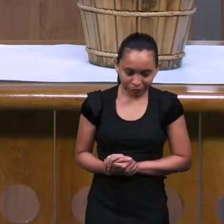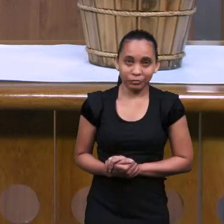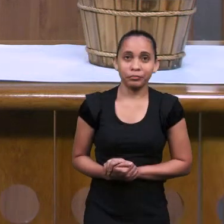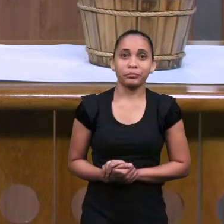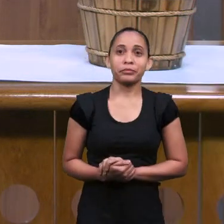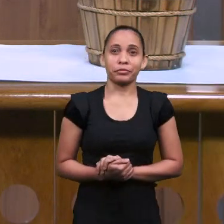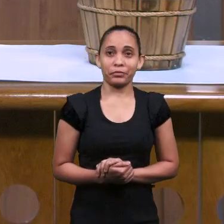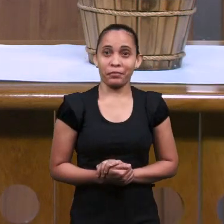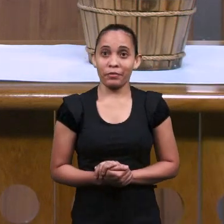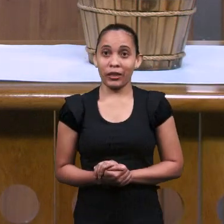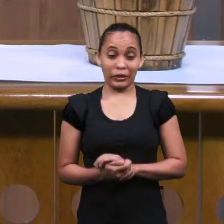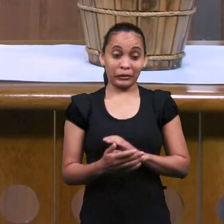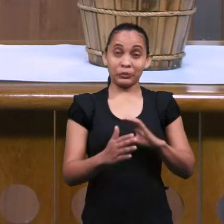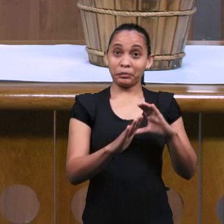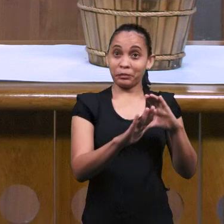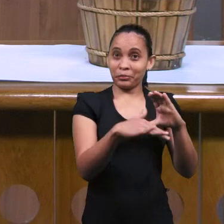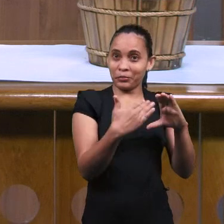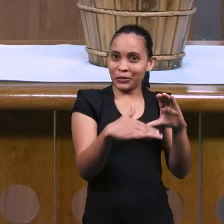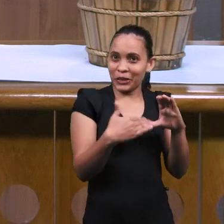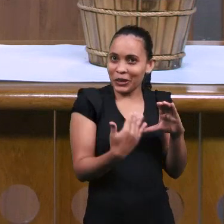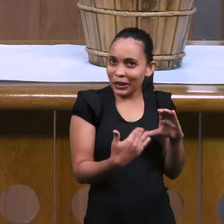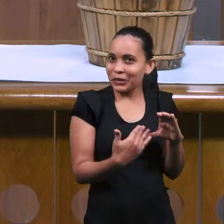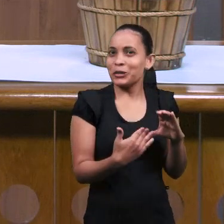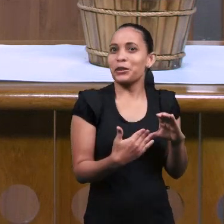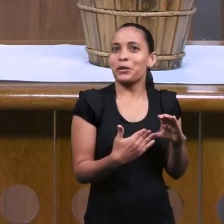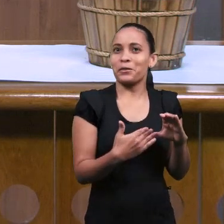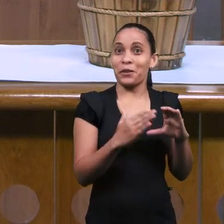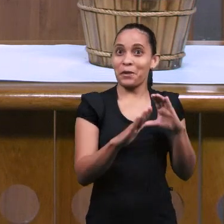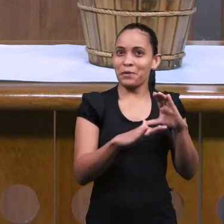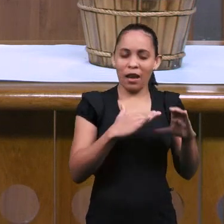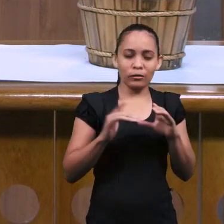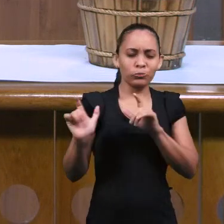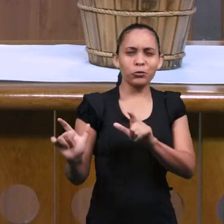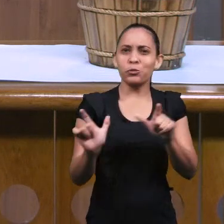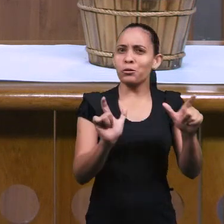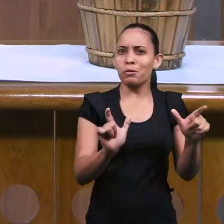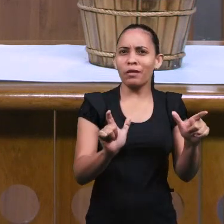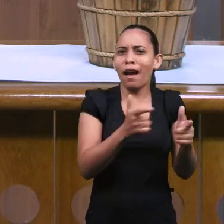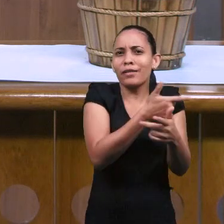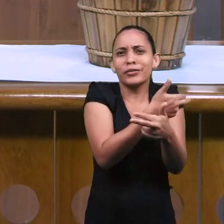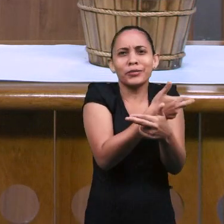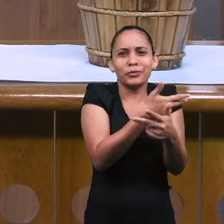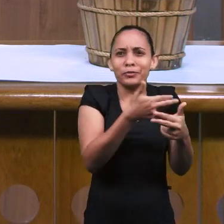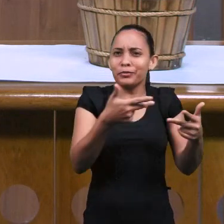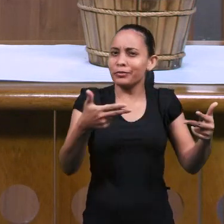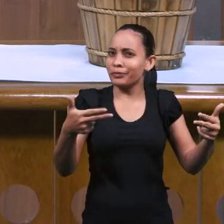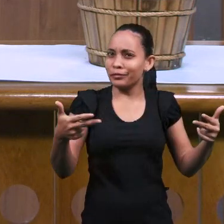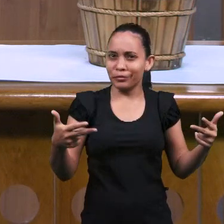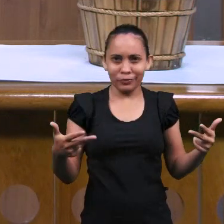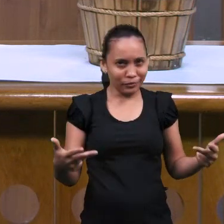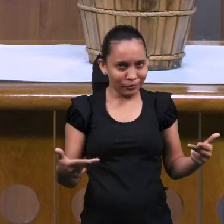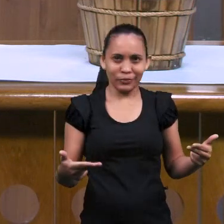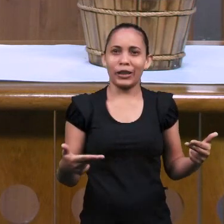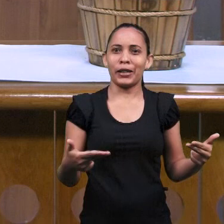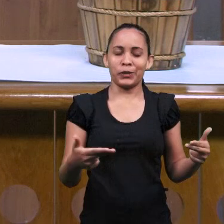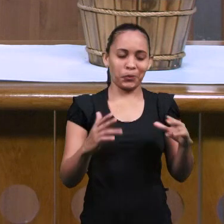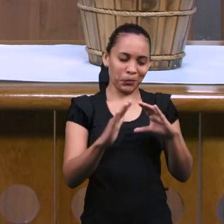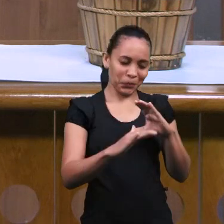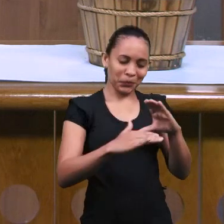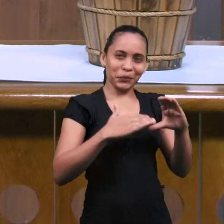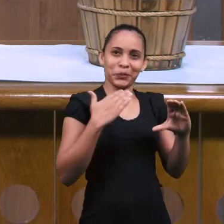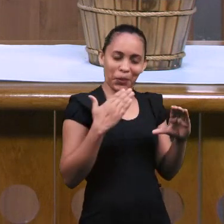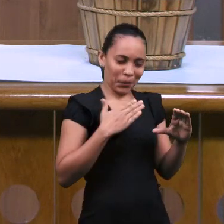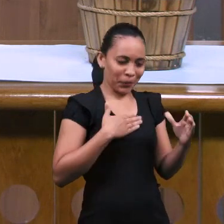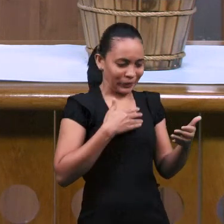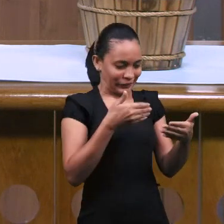pour remercier toutes les salutations envoyées cette période de fin d'année. Beaucoup de